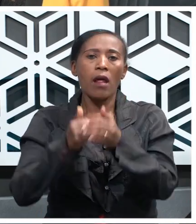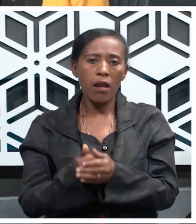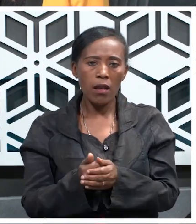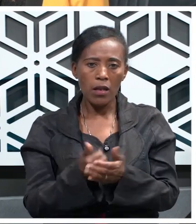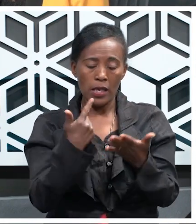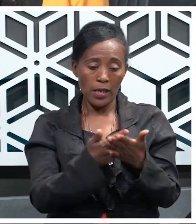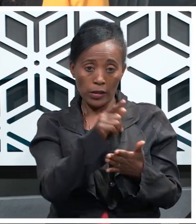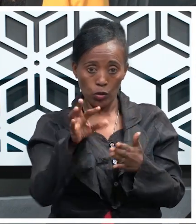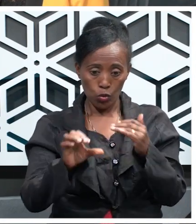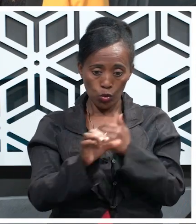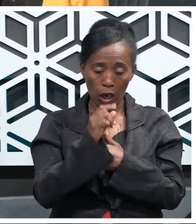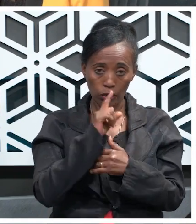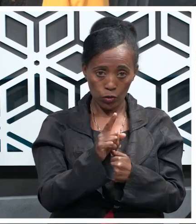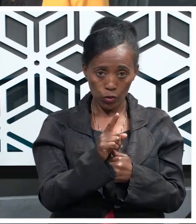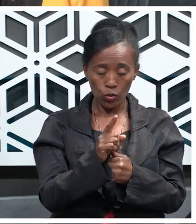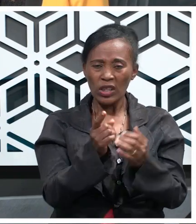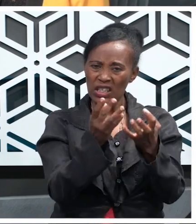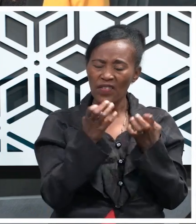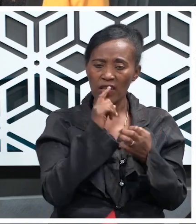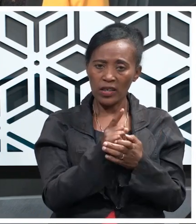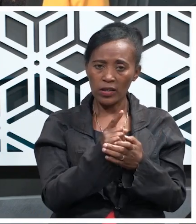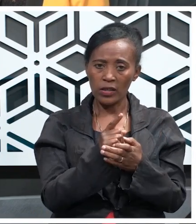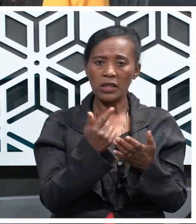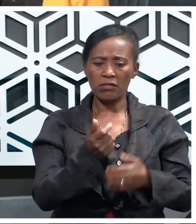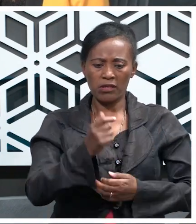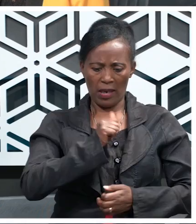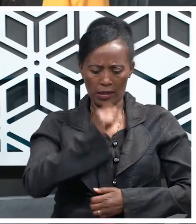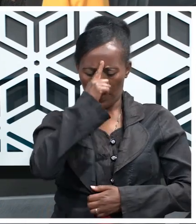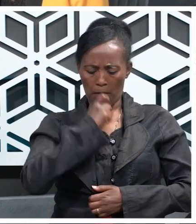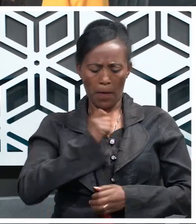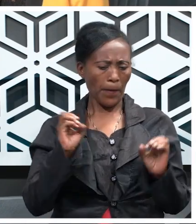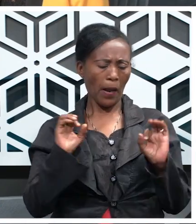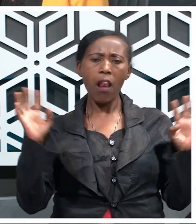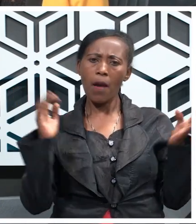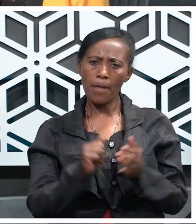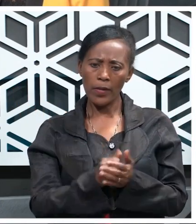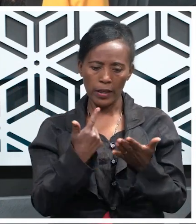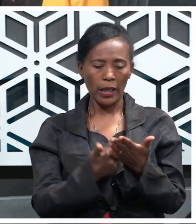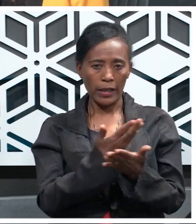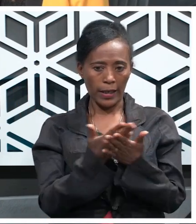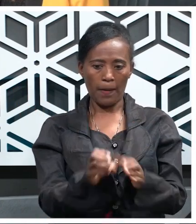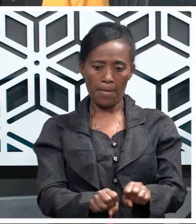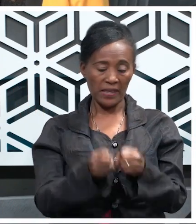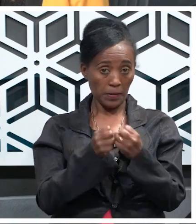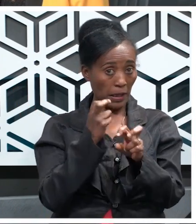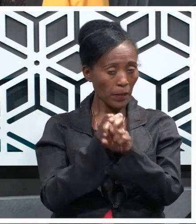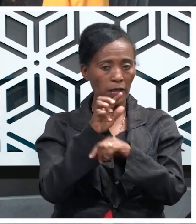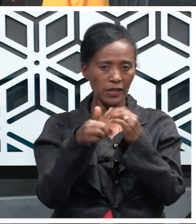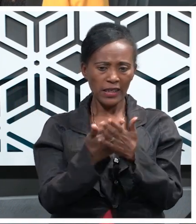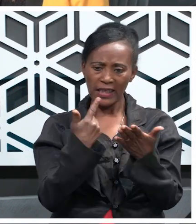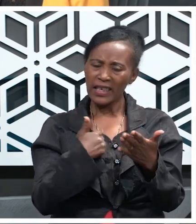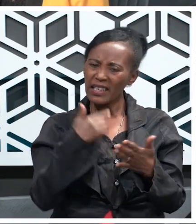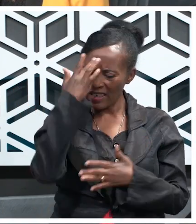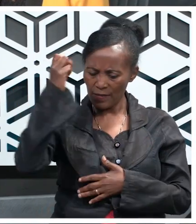ይቀጥላል እና ይሄ ሰው ጉዳቱ እንደኔ ልክ ጉዳት ያለበት ሰው ኮንፊደንስ አይኖረውም በጣም ቢያስብም ያንን ነገር መስበር